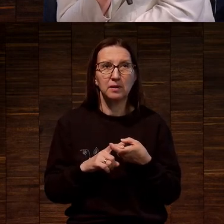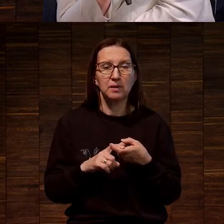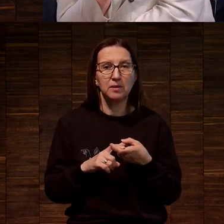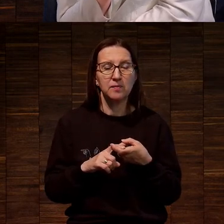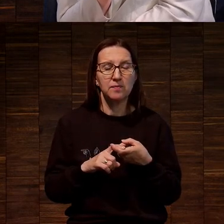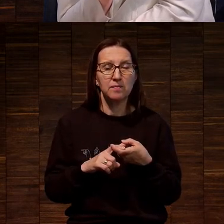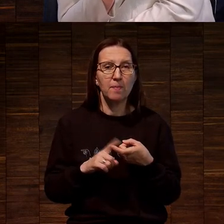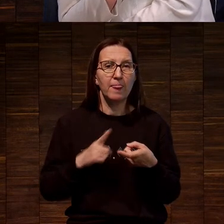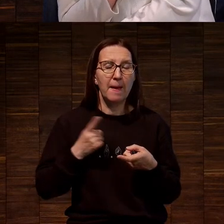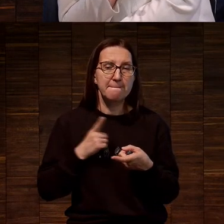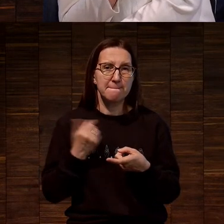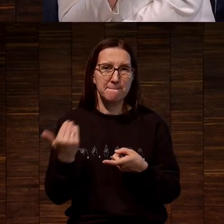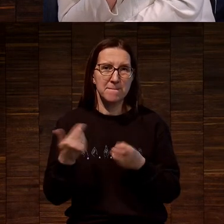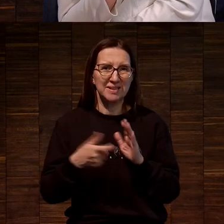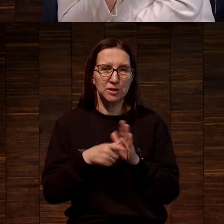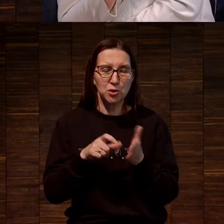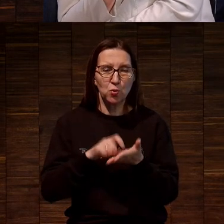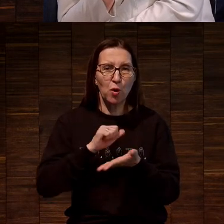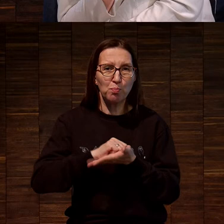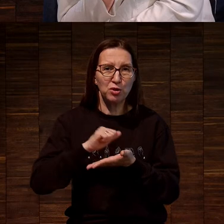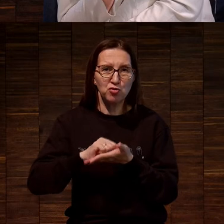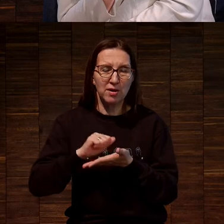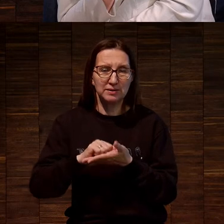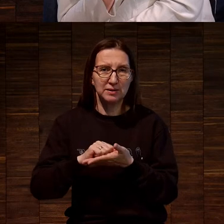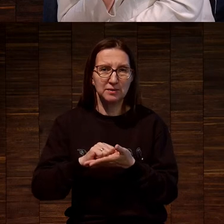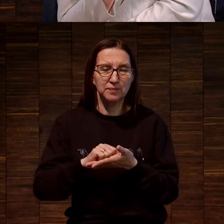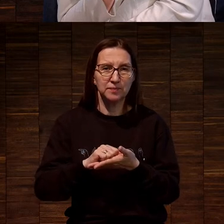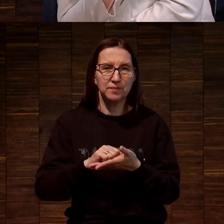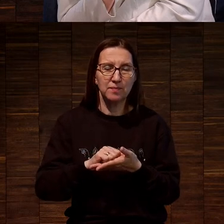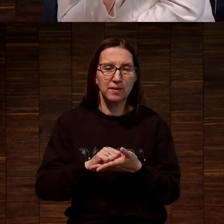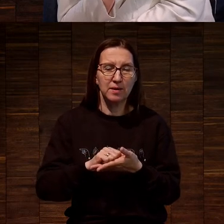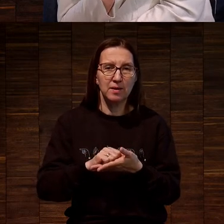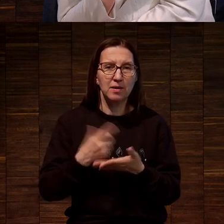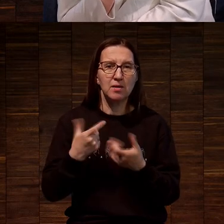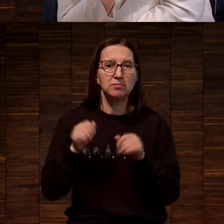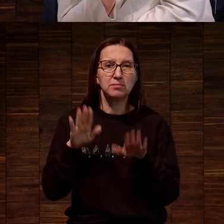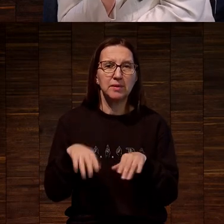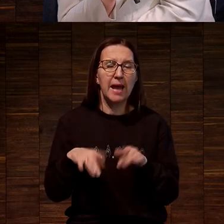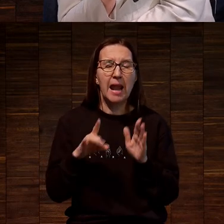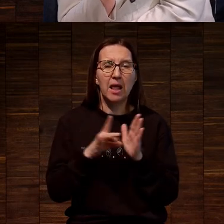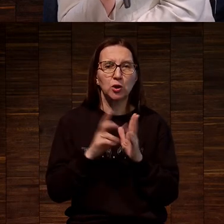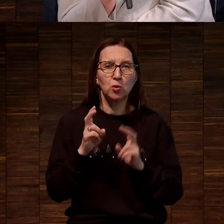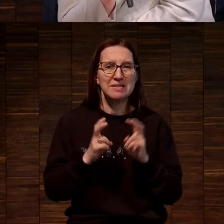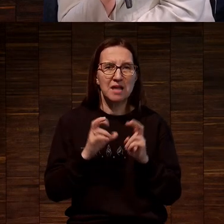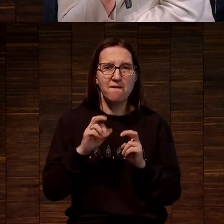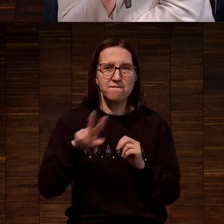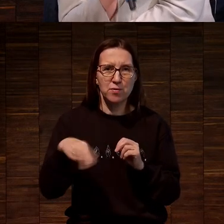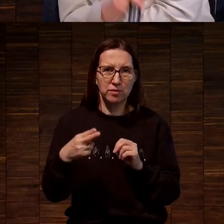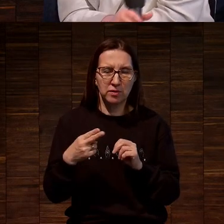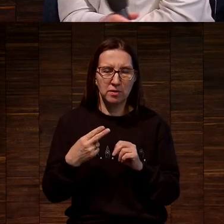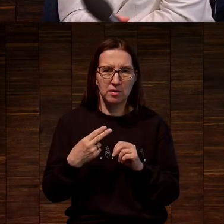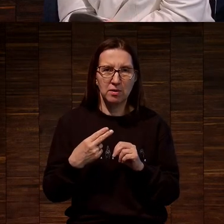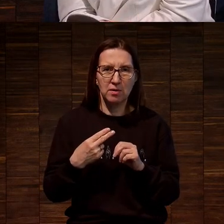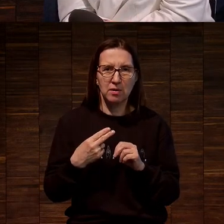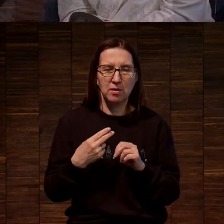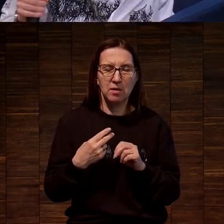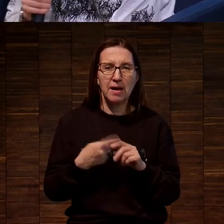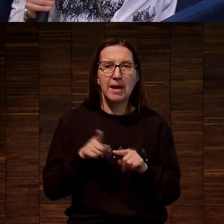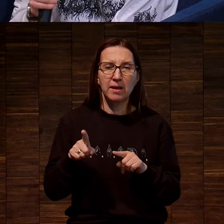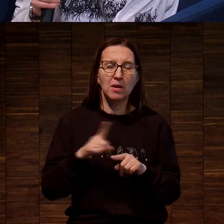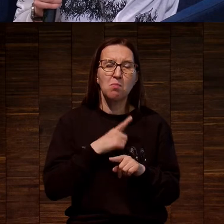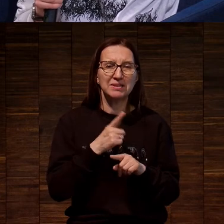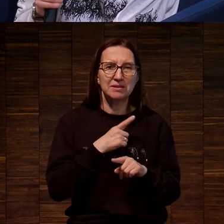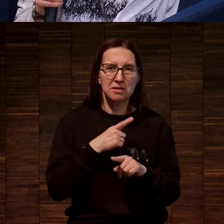с мастерской печати на электрозаводе. Это мастерская «Принтмафия», и у